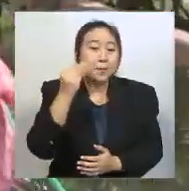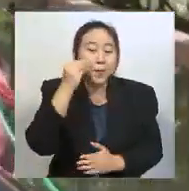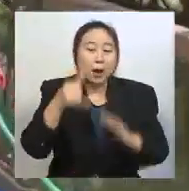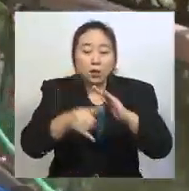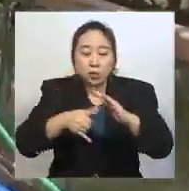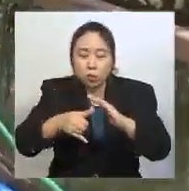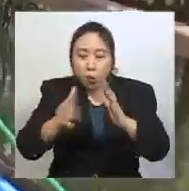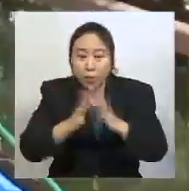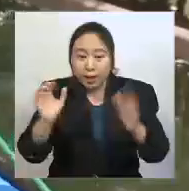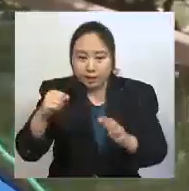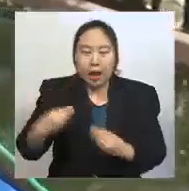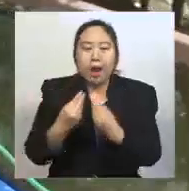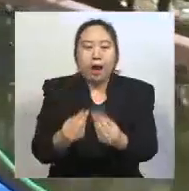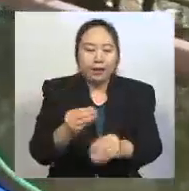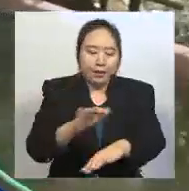ายคนนะครับ